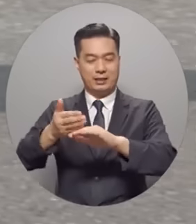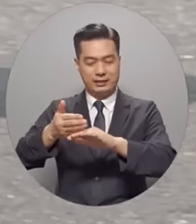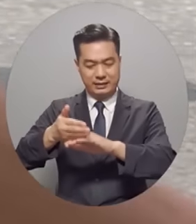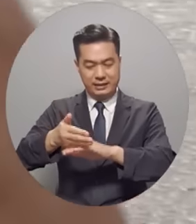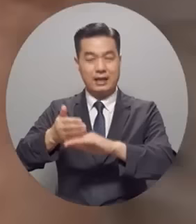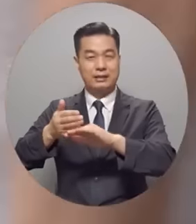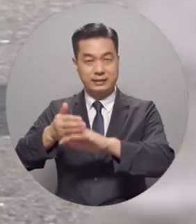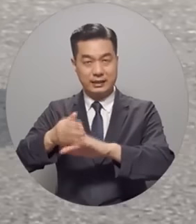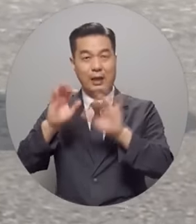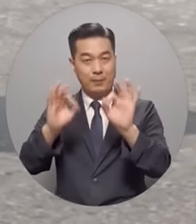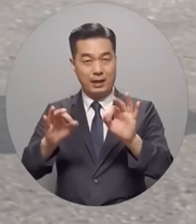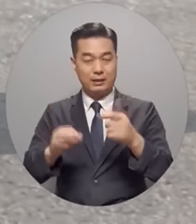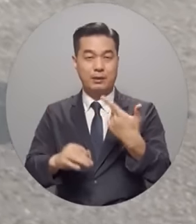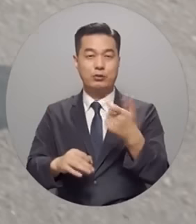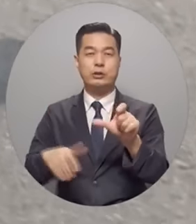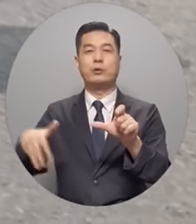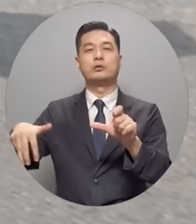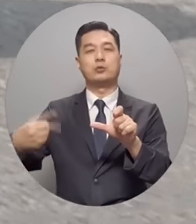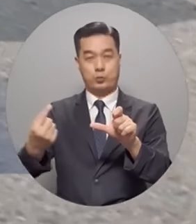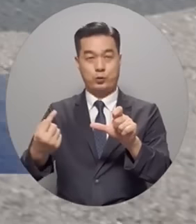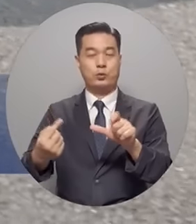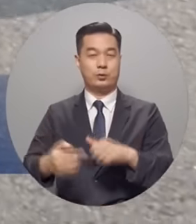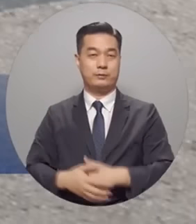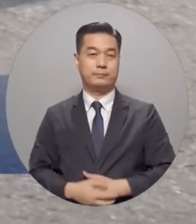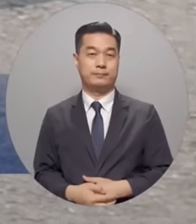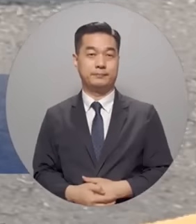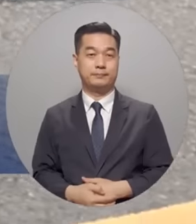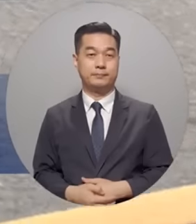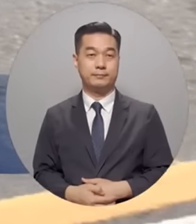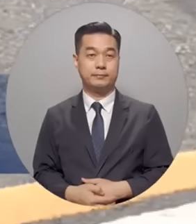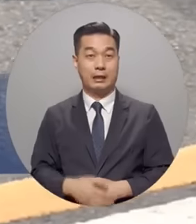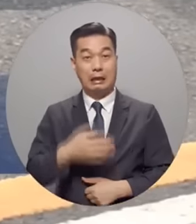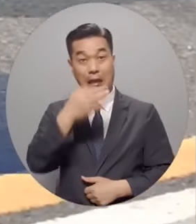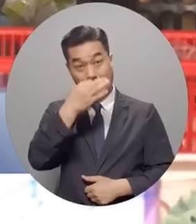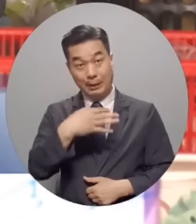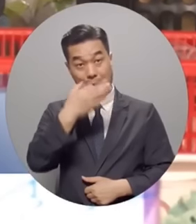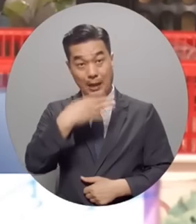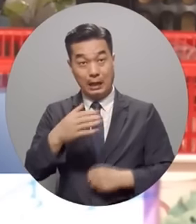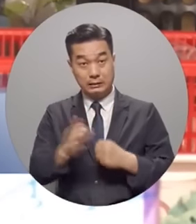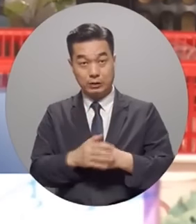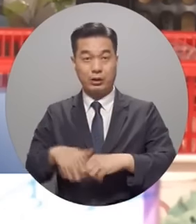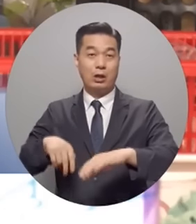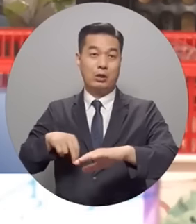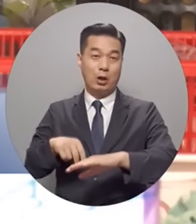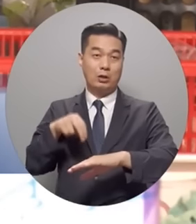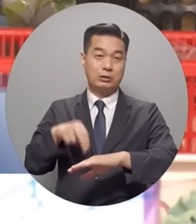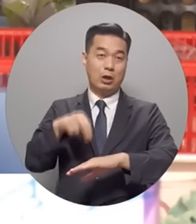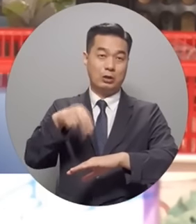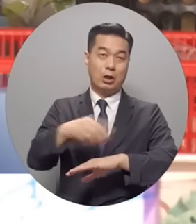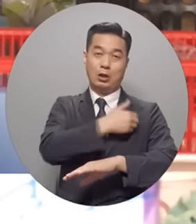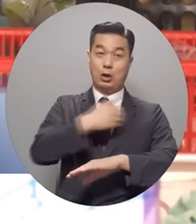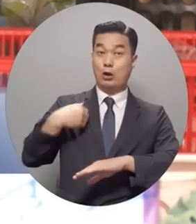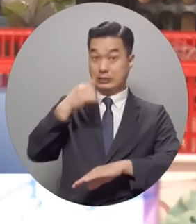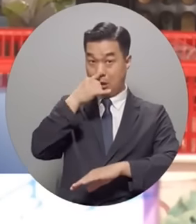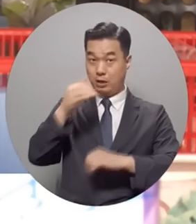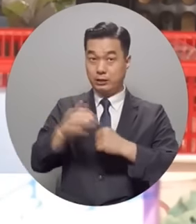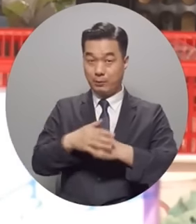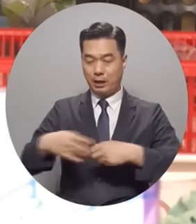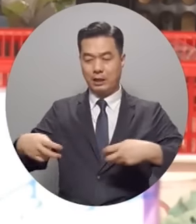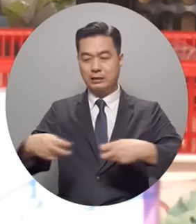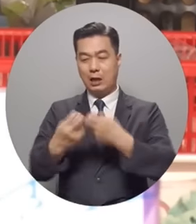길이가 65초에 달합니다. 힘들잖아요. 저기 건너려면. 그러니까 여유를 주니까 사고가 훨씬 잦아든